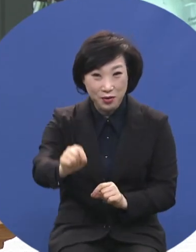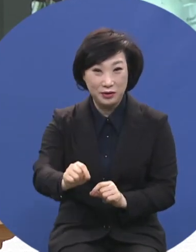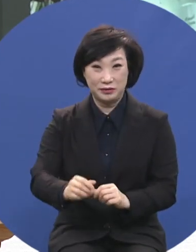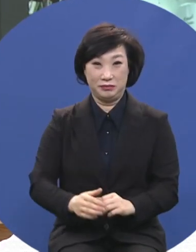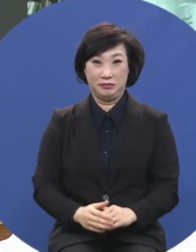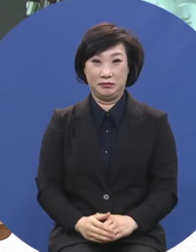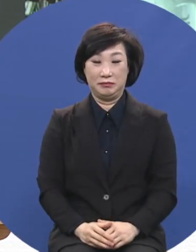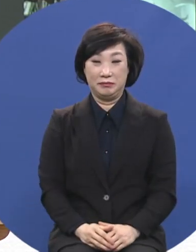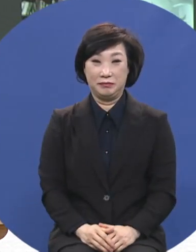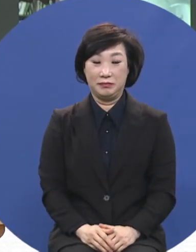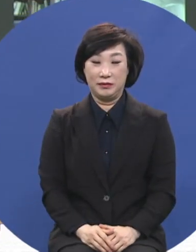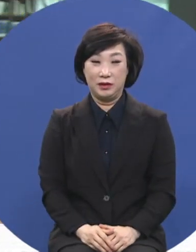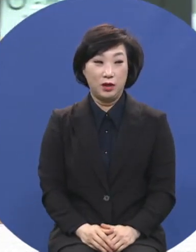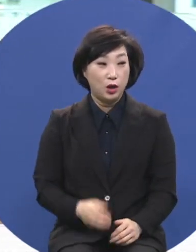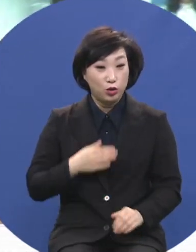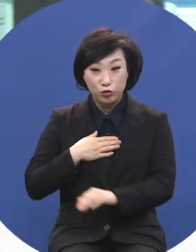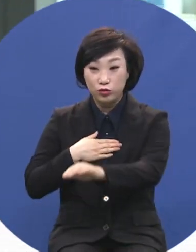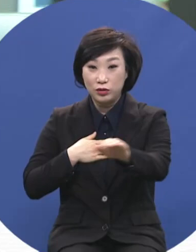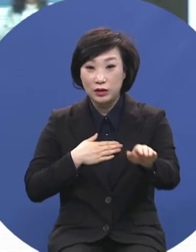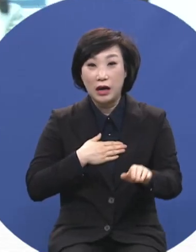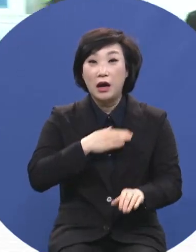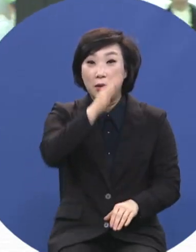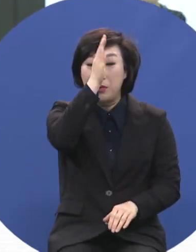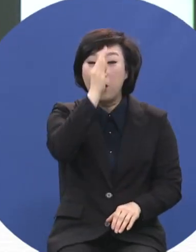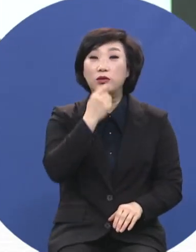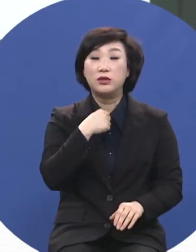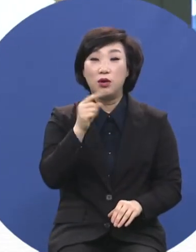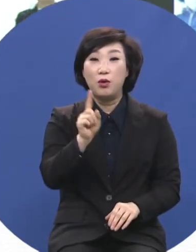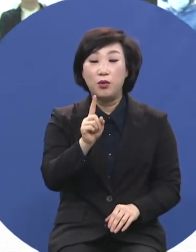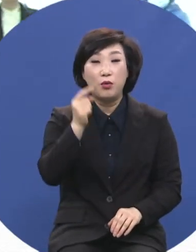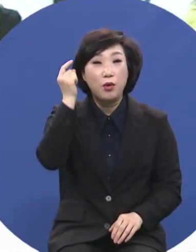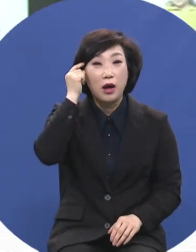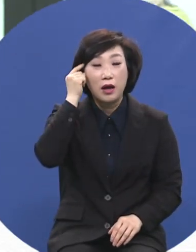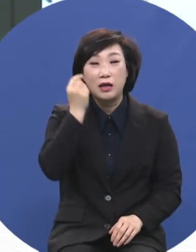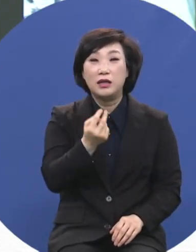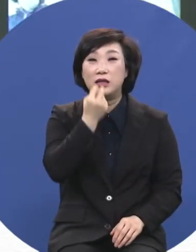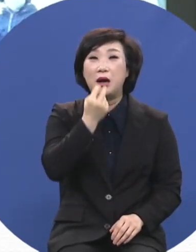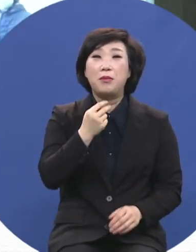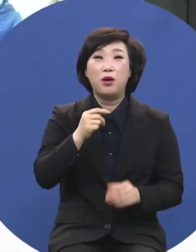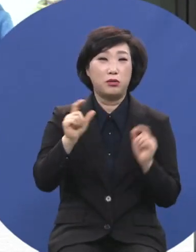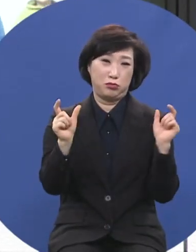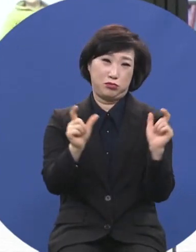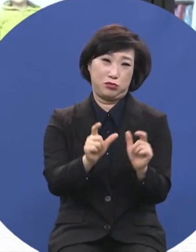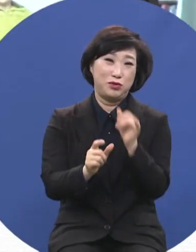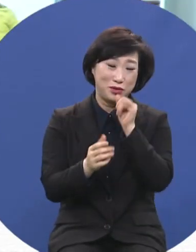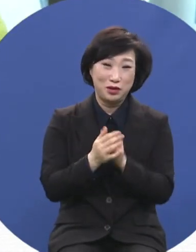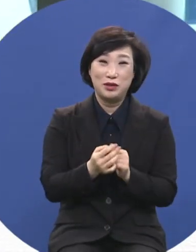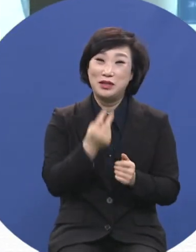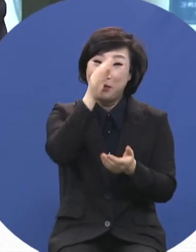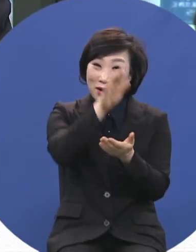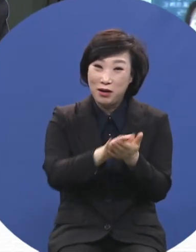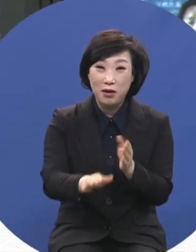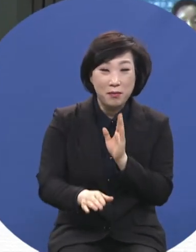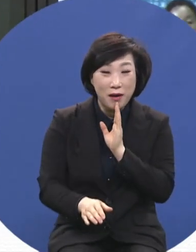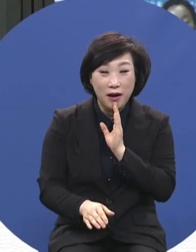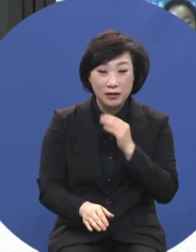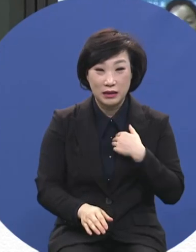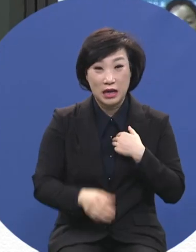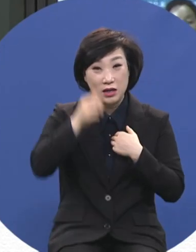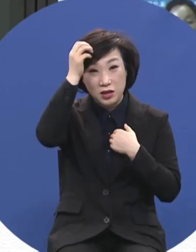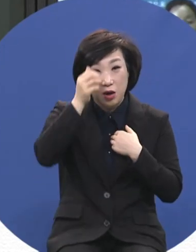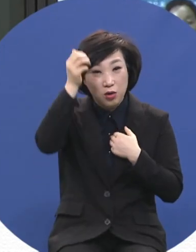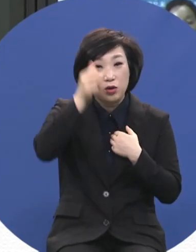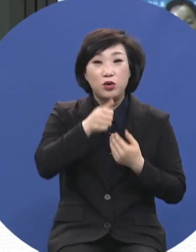겁니다. 우리가 병든 것도 생명의 고갈이요. 영혼이 죄 아래 죽는